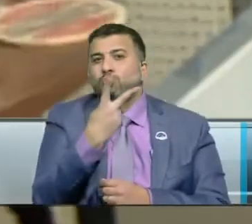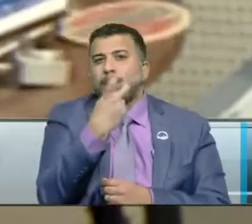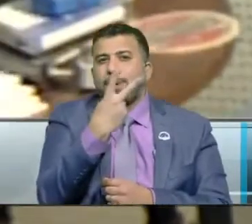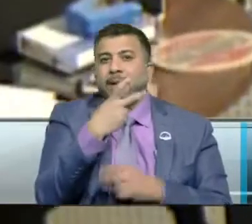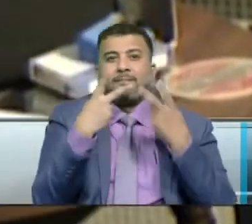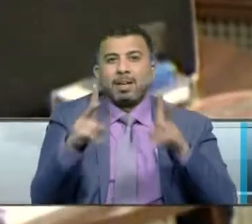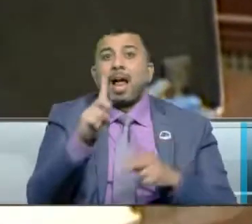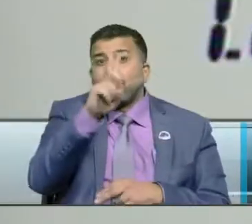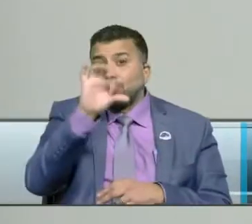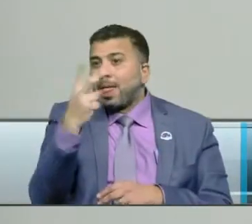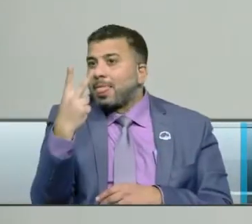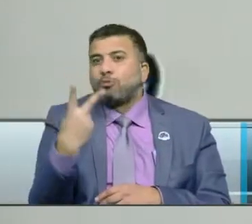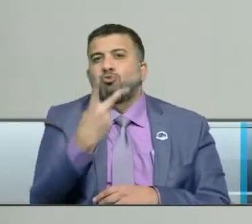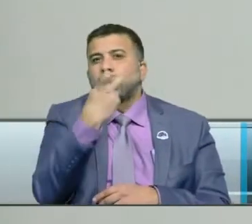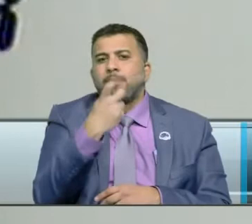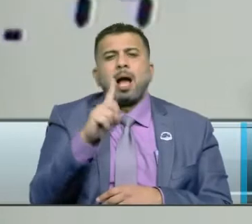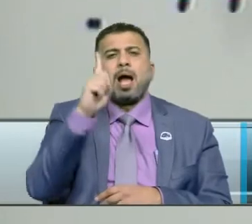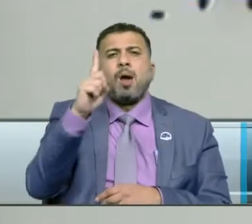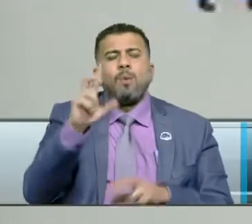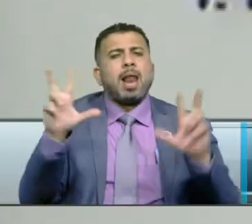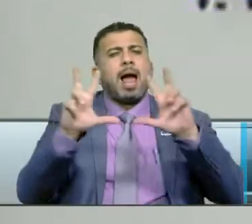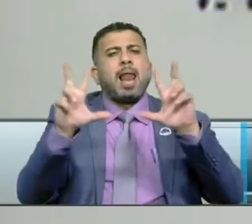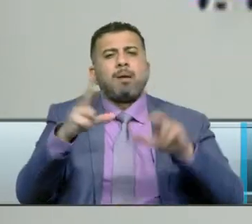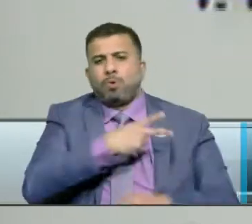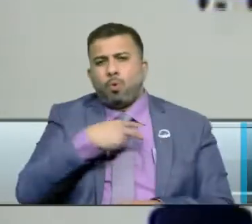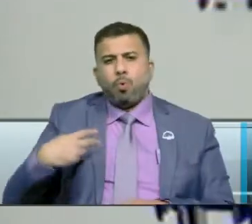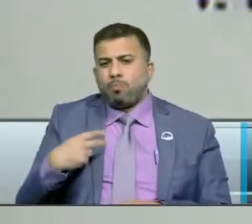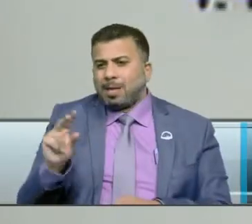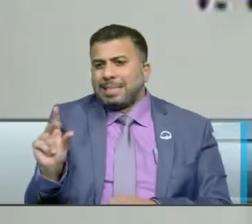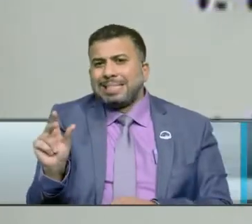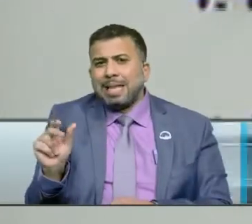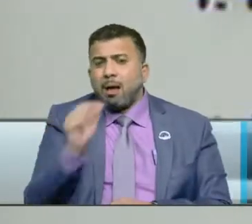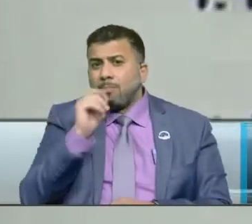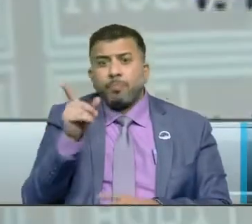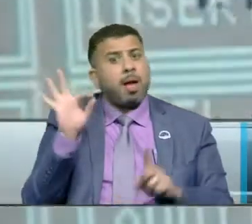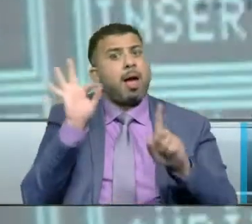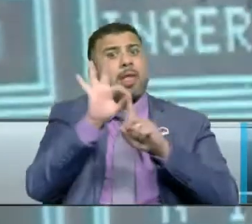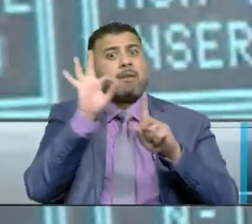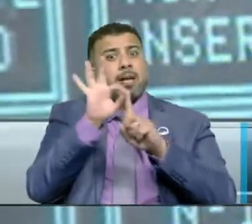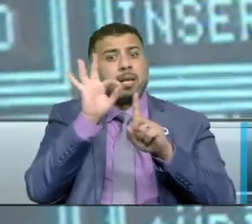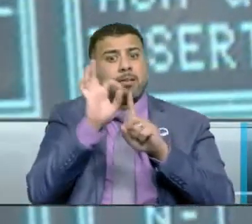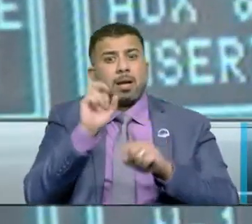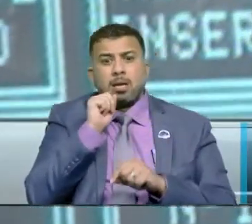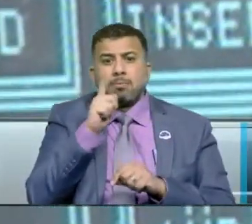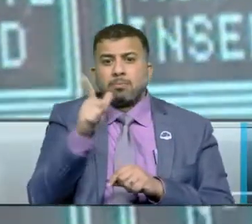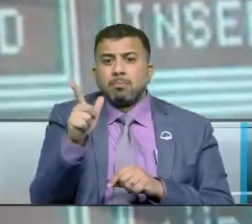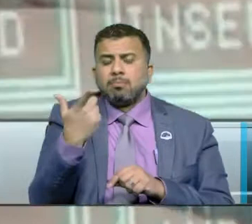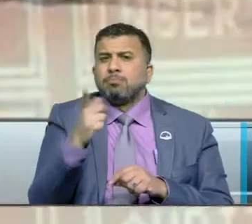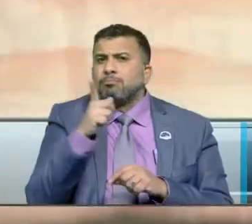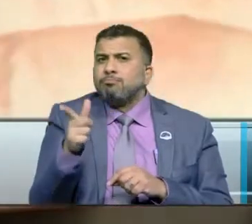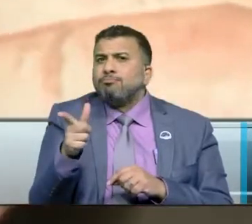1972 ليكون أول جهاز إعلامي حكومي، محققاً بذلك أهدافها في أن تكون